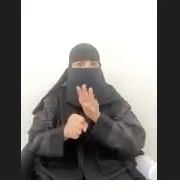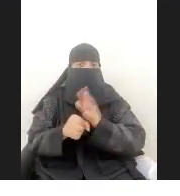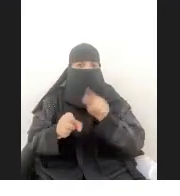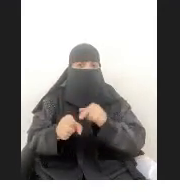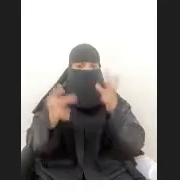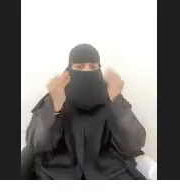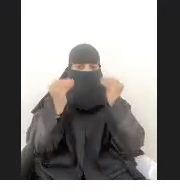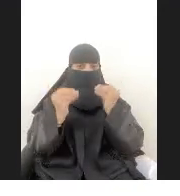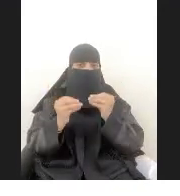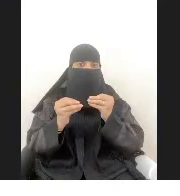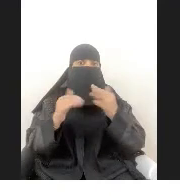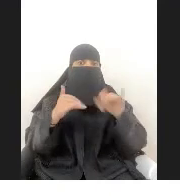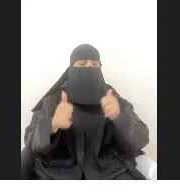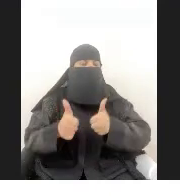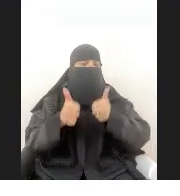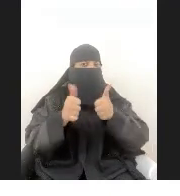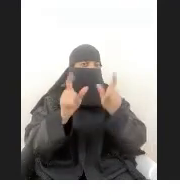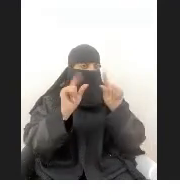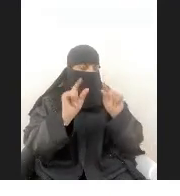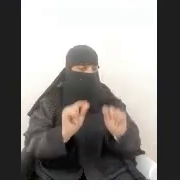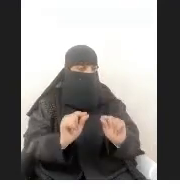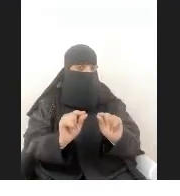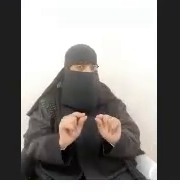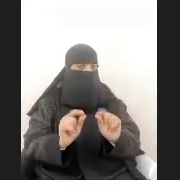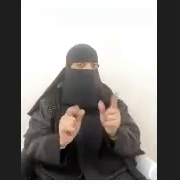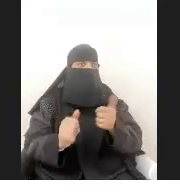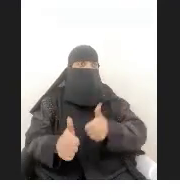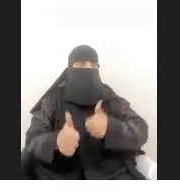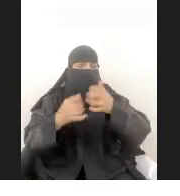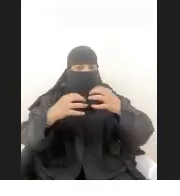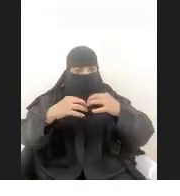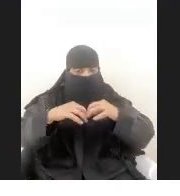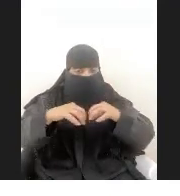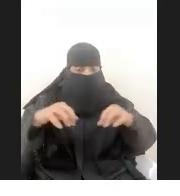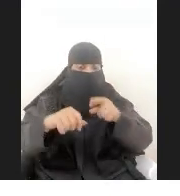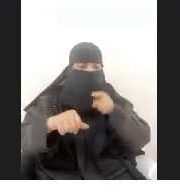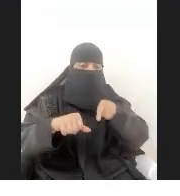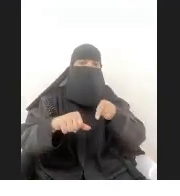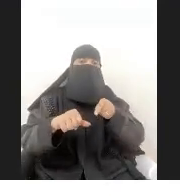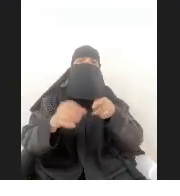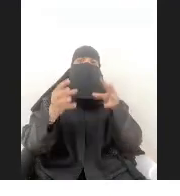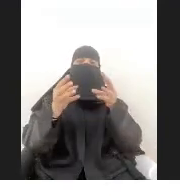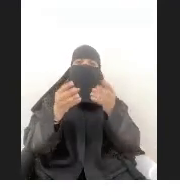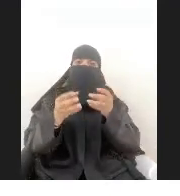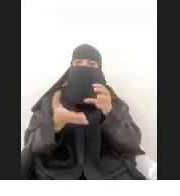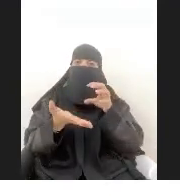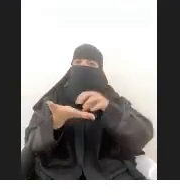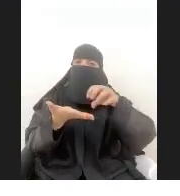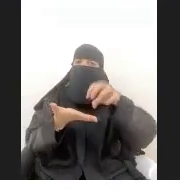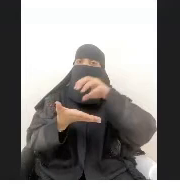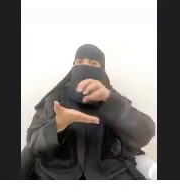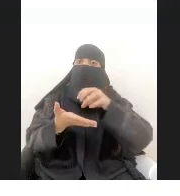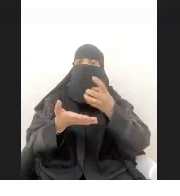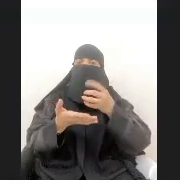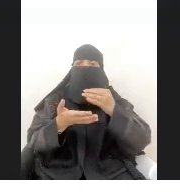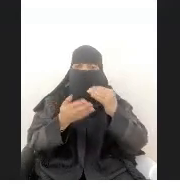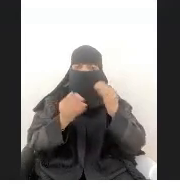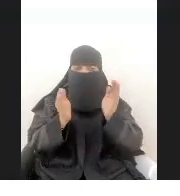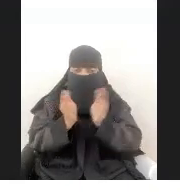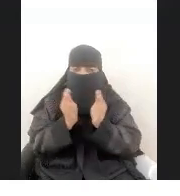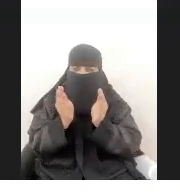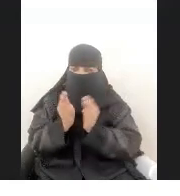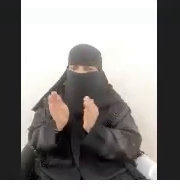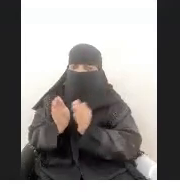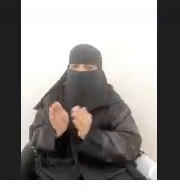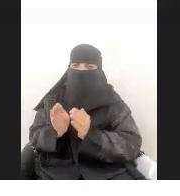حصل اني انا قسمت المحتوى اللي انا وصلت له في النهايه الى قطع اصغر فهنا حتفقد اجزاء المحتوى معناها، اذا فعلا فقدت